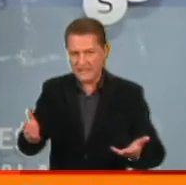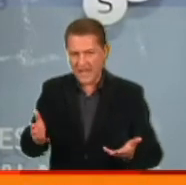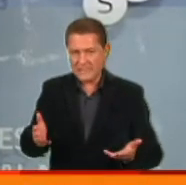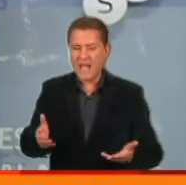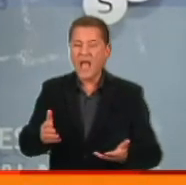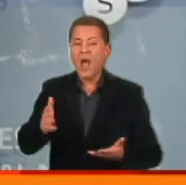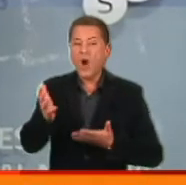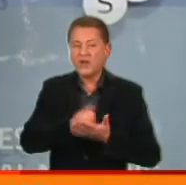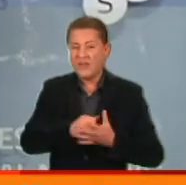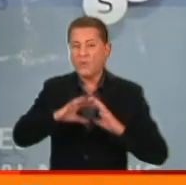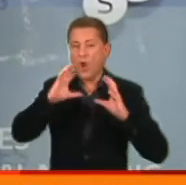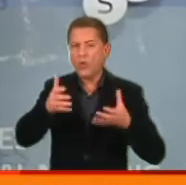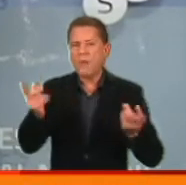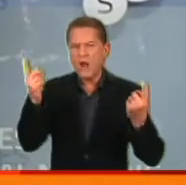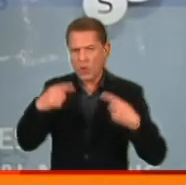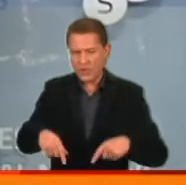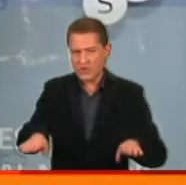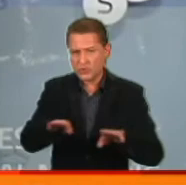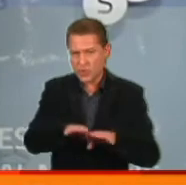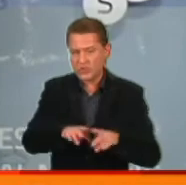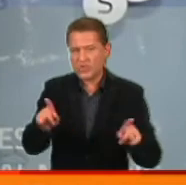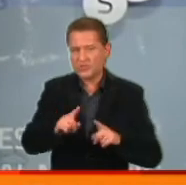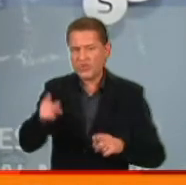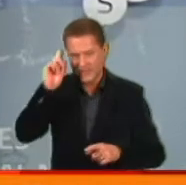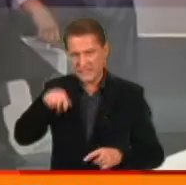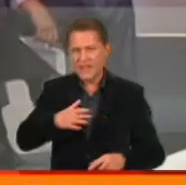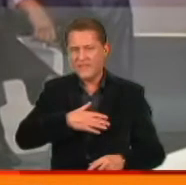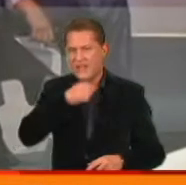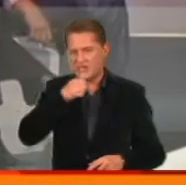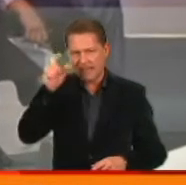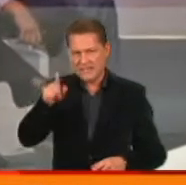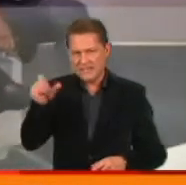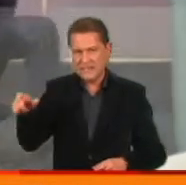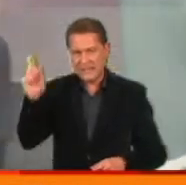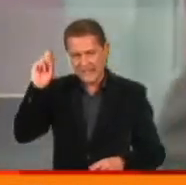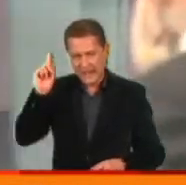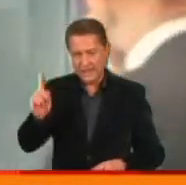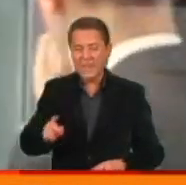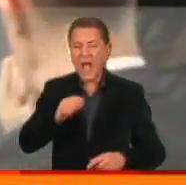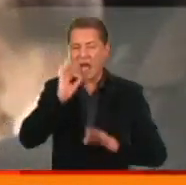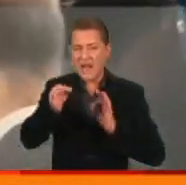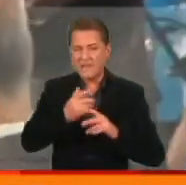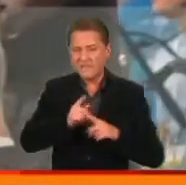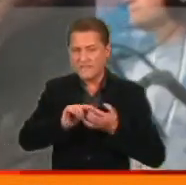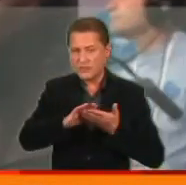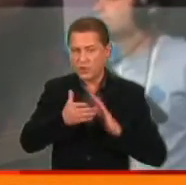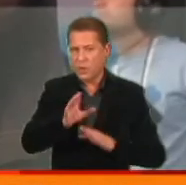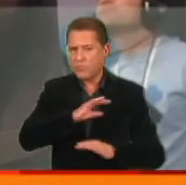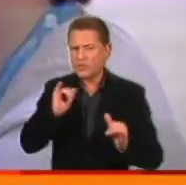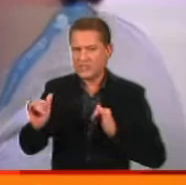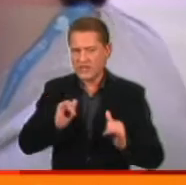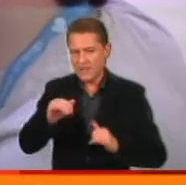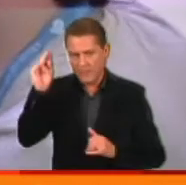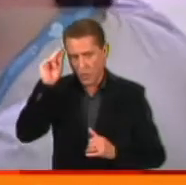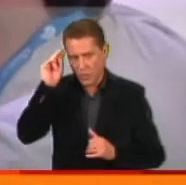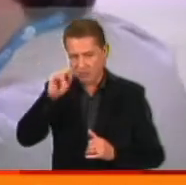що, отримали глобальну кризу, схожу на ту, що зазнали наші діди. Він радить у цій ситуації Україні бути чемними учнями